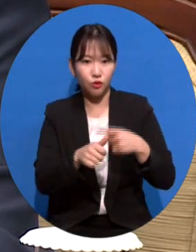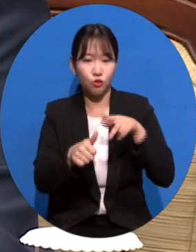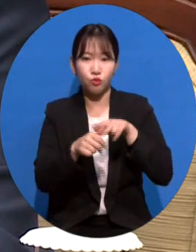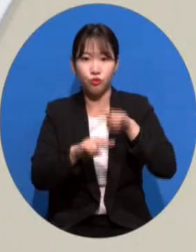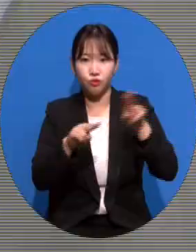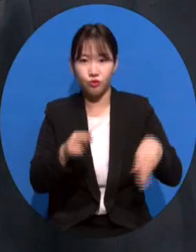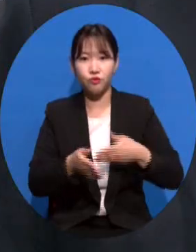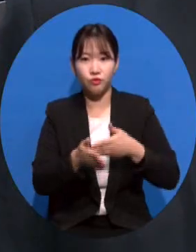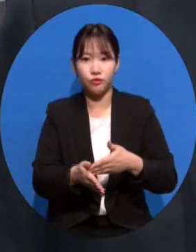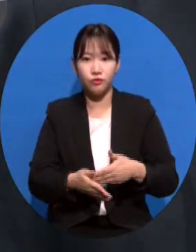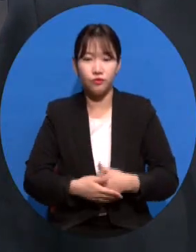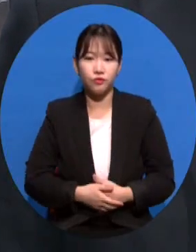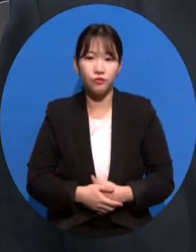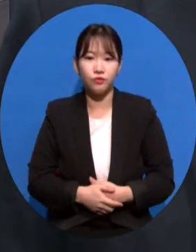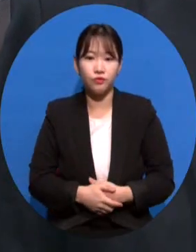요구했습니다.